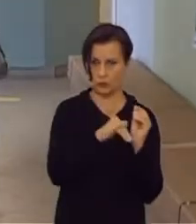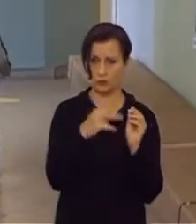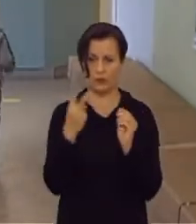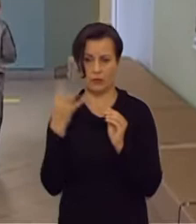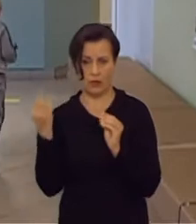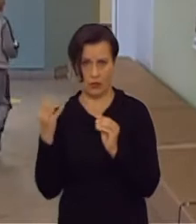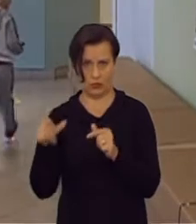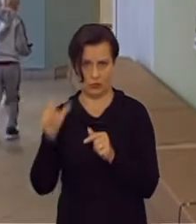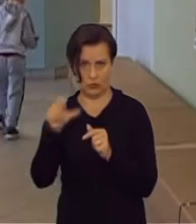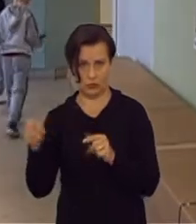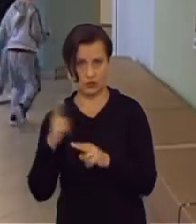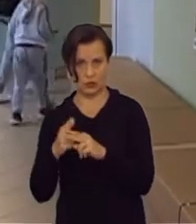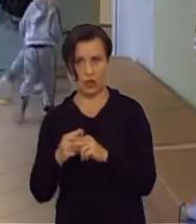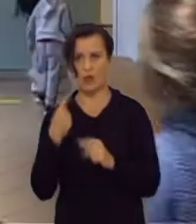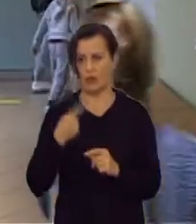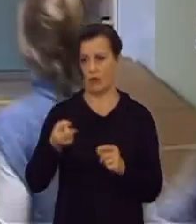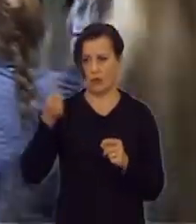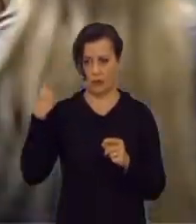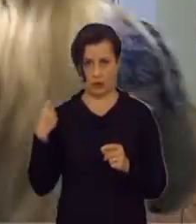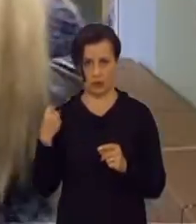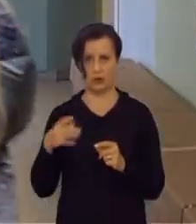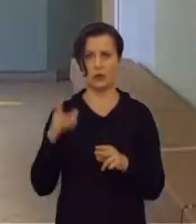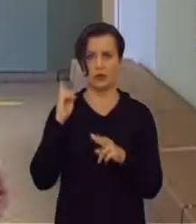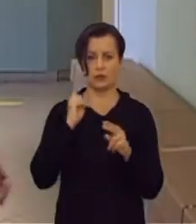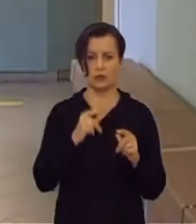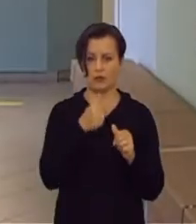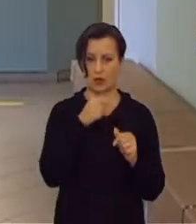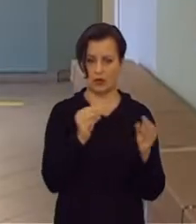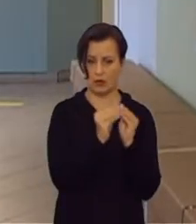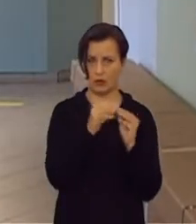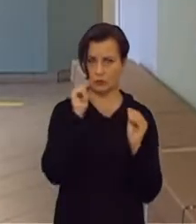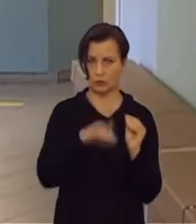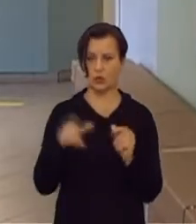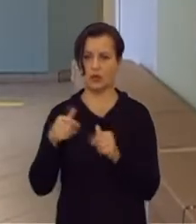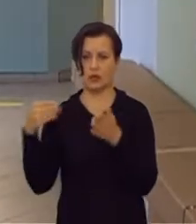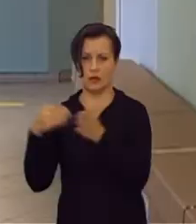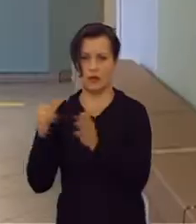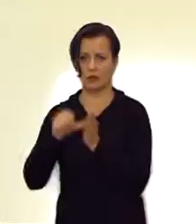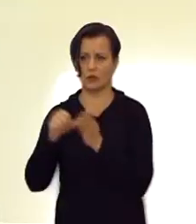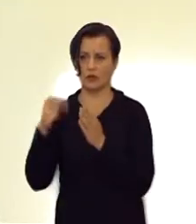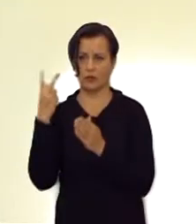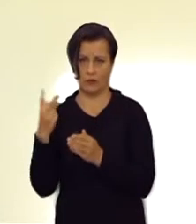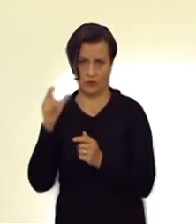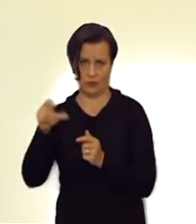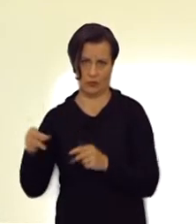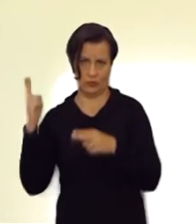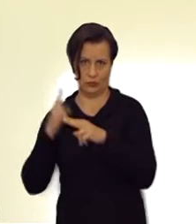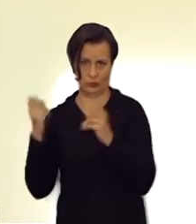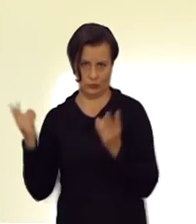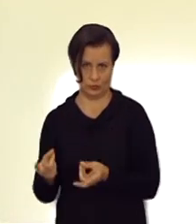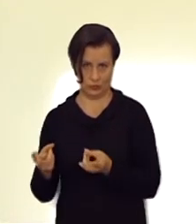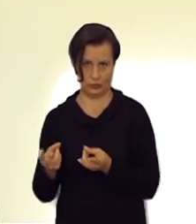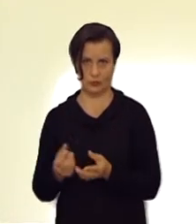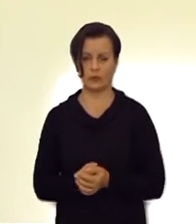tūkstančių gyventojų, tai jau praeitos savaitės duomenis rodo, kad sergančių skaičius išaugo iki 62 atvejų